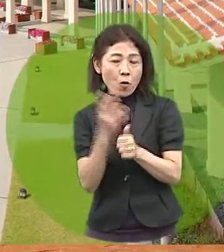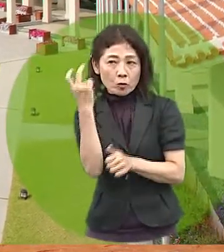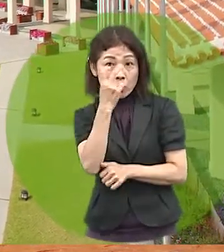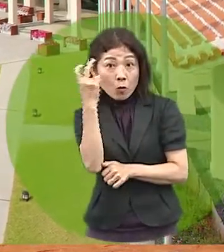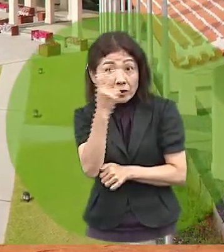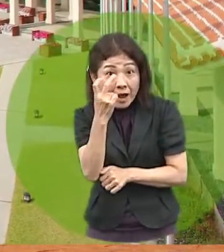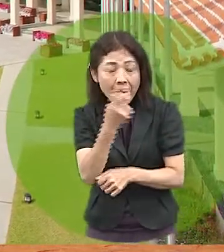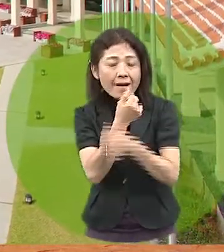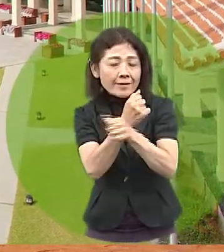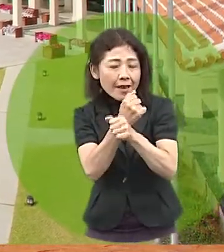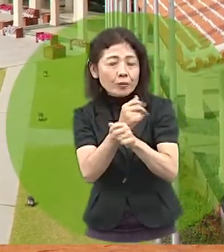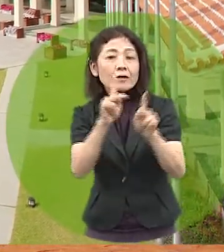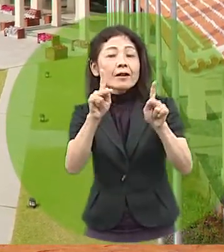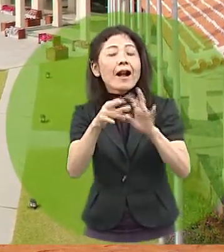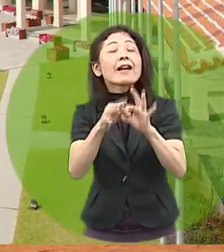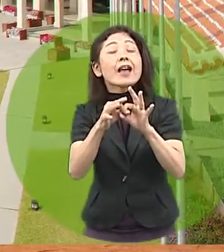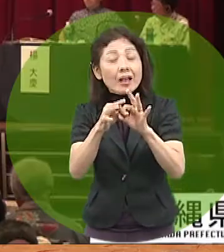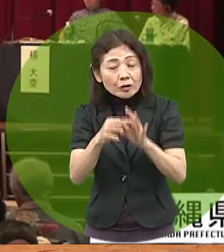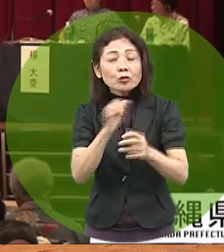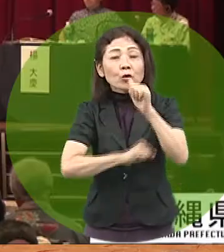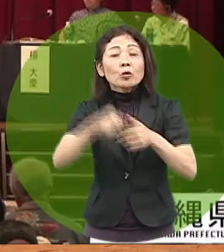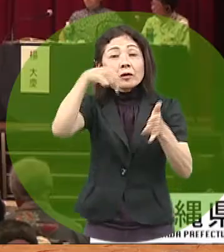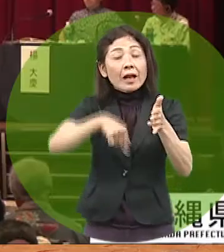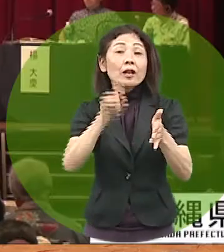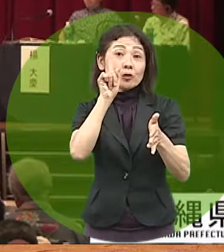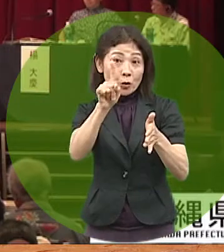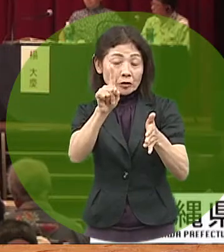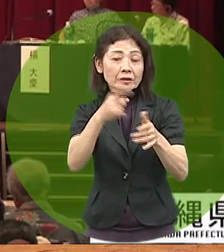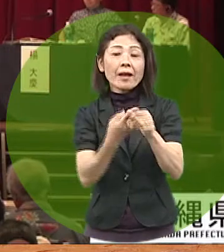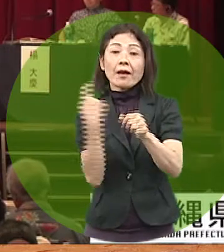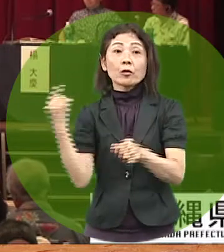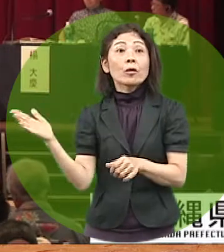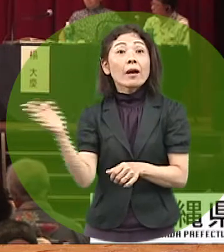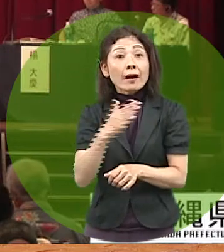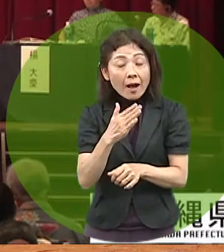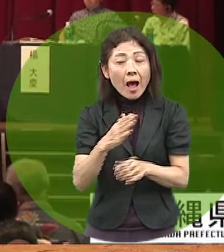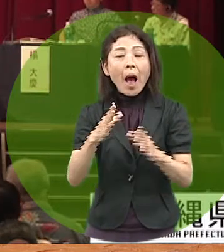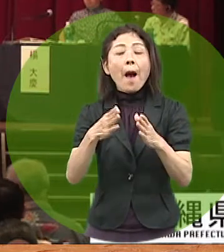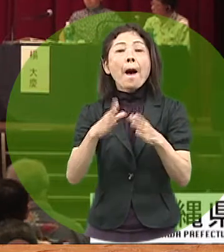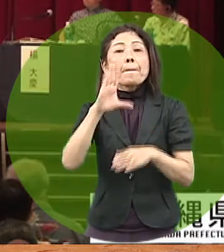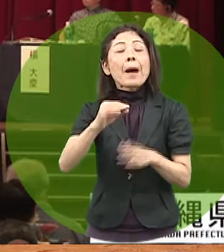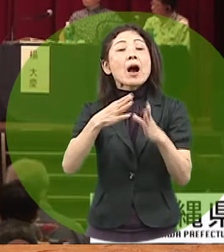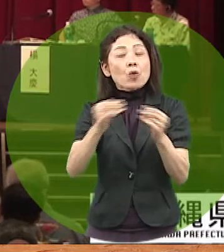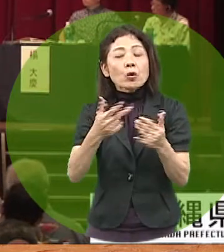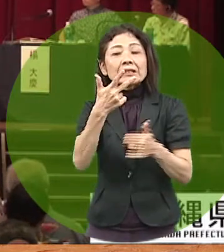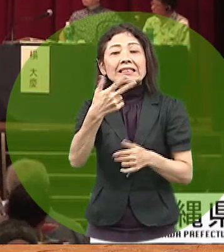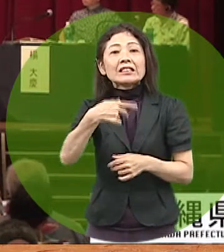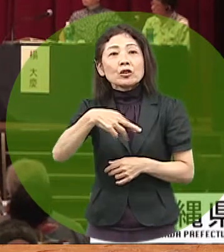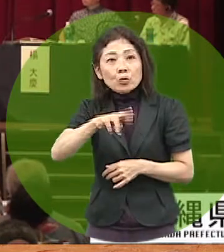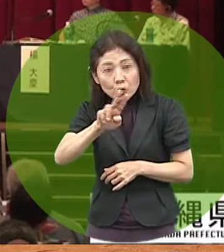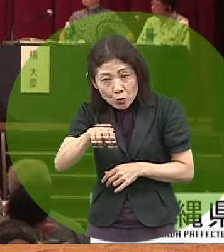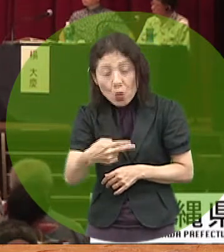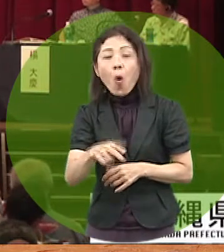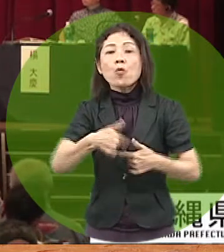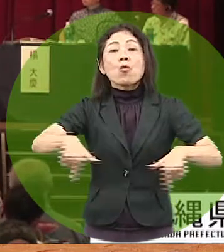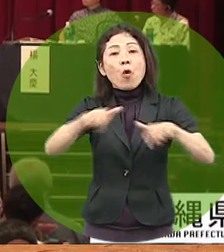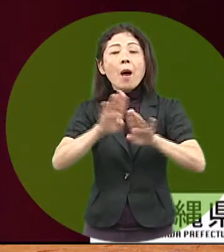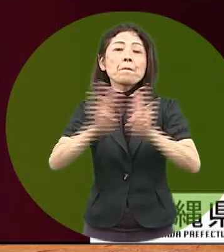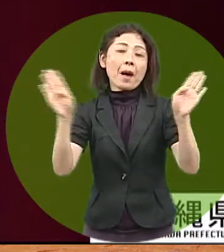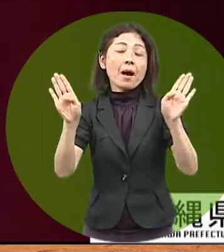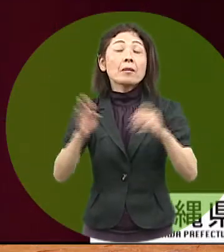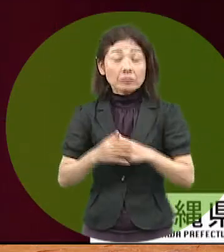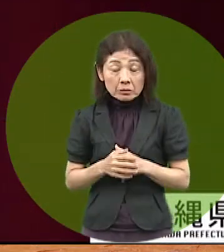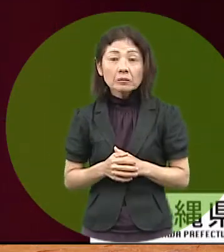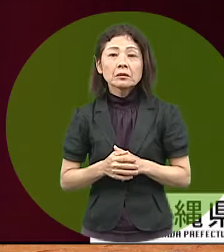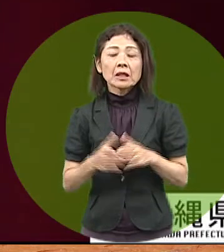調査研究に関する取り組みの一つとして昨年より万国津梁方ラムを開催しています